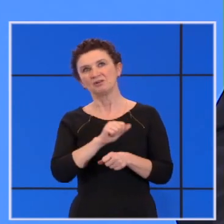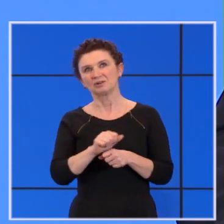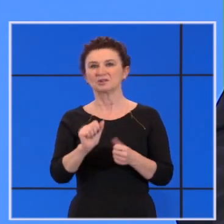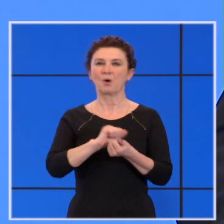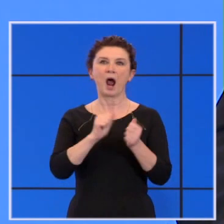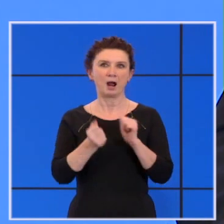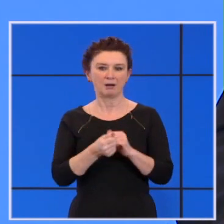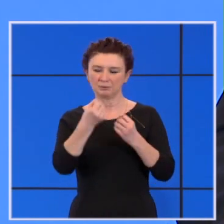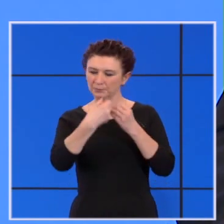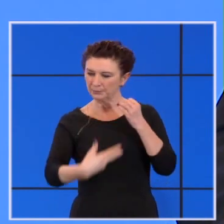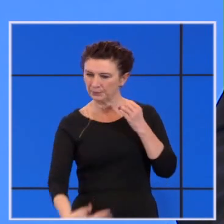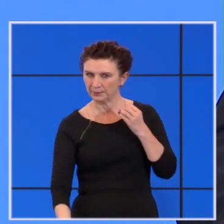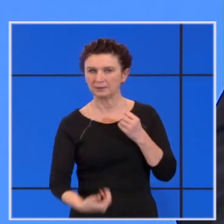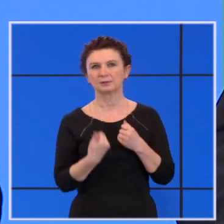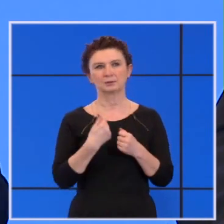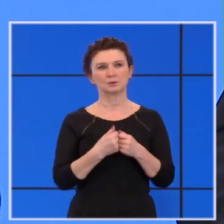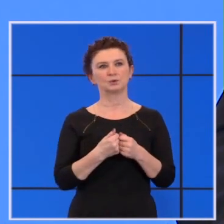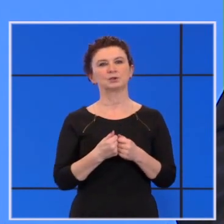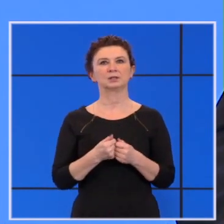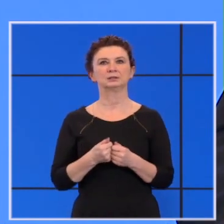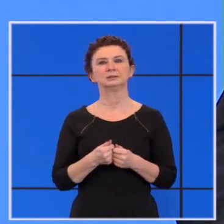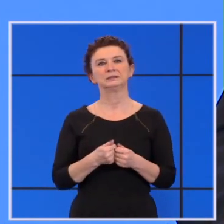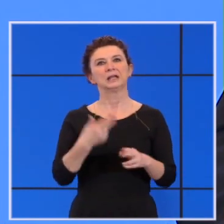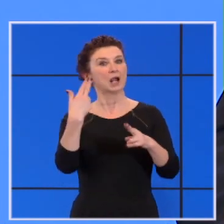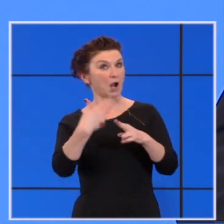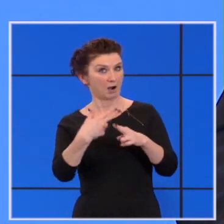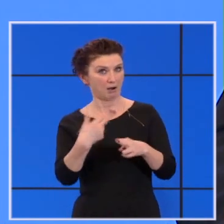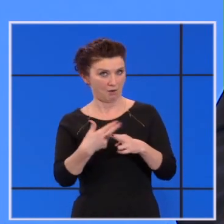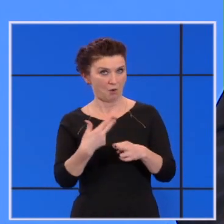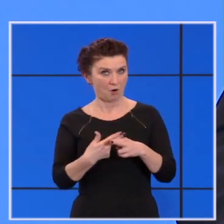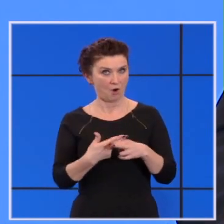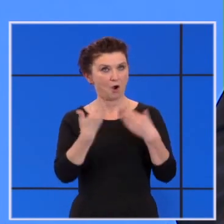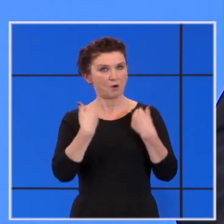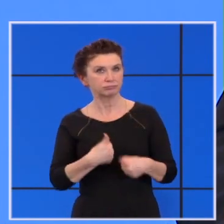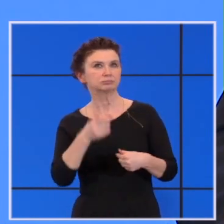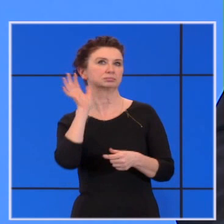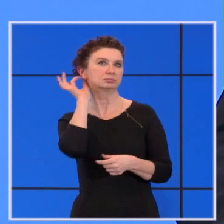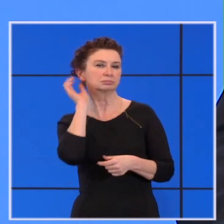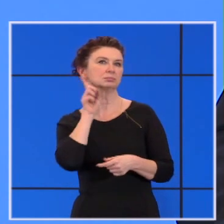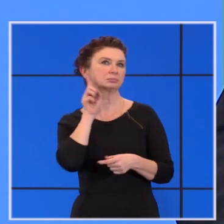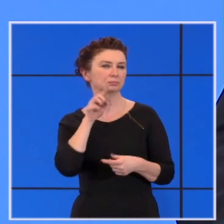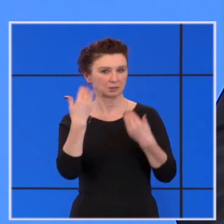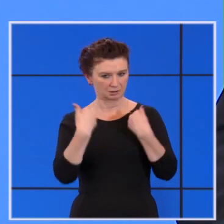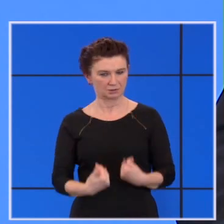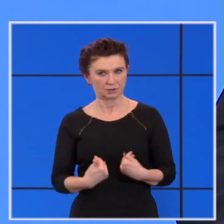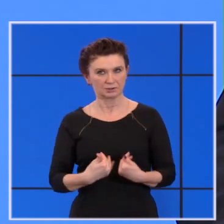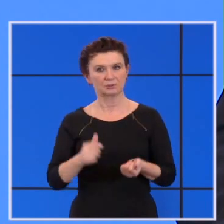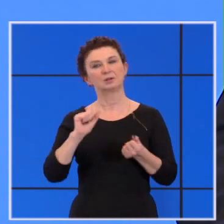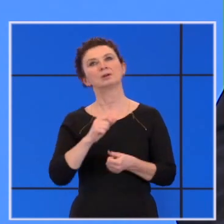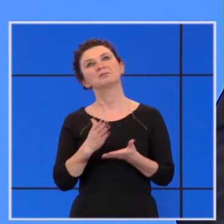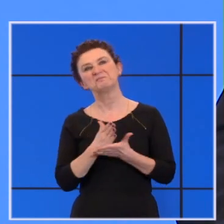które dotykają zarówno kobietę, jak i mężczyznę, poprzez takie blokady